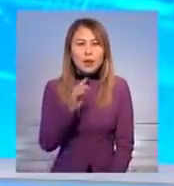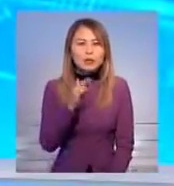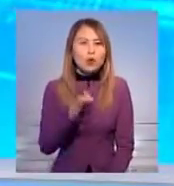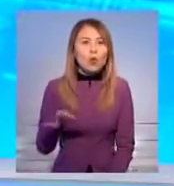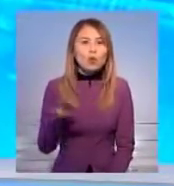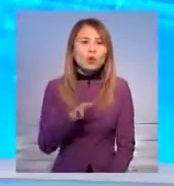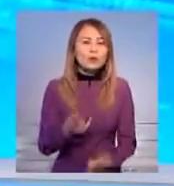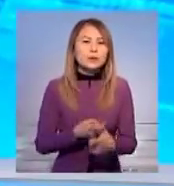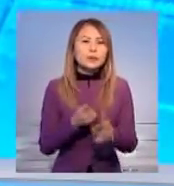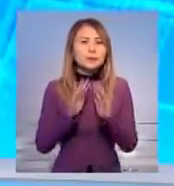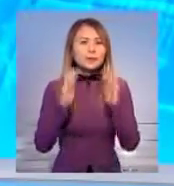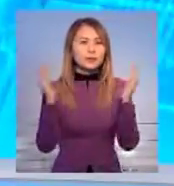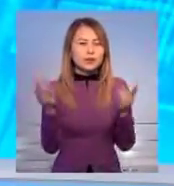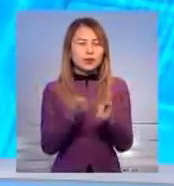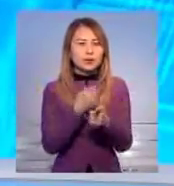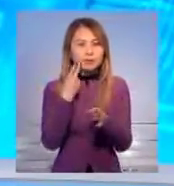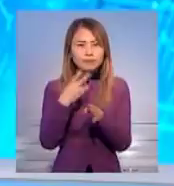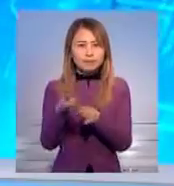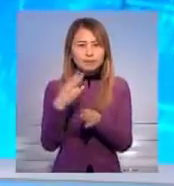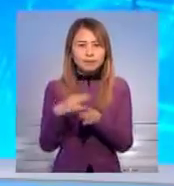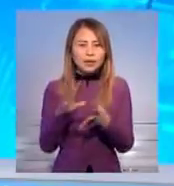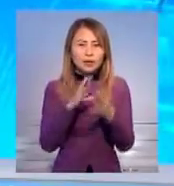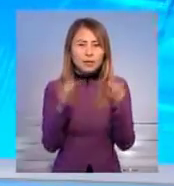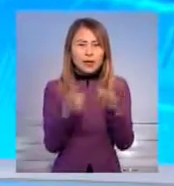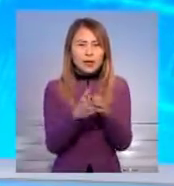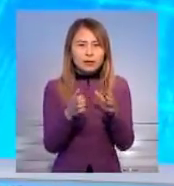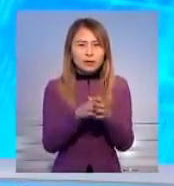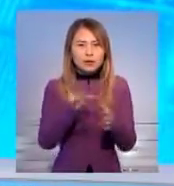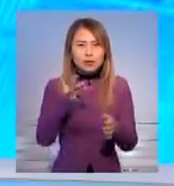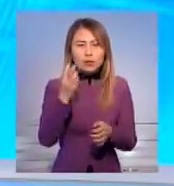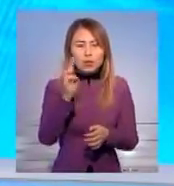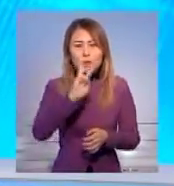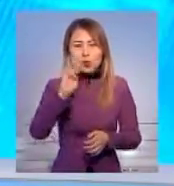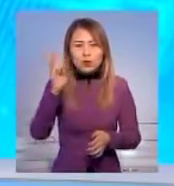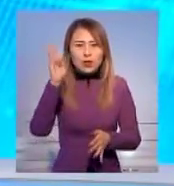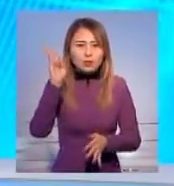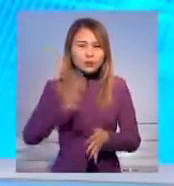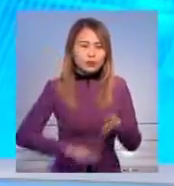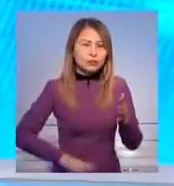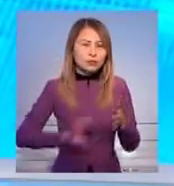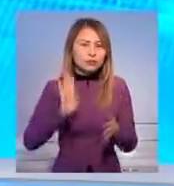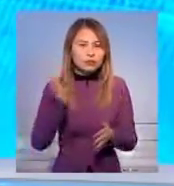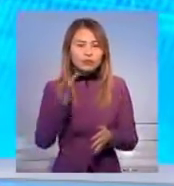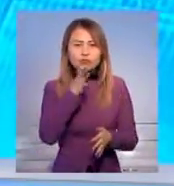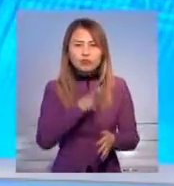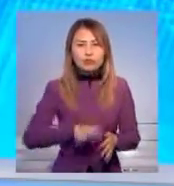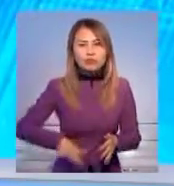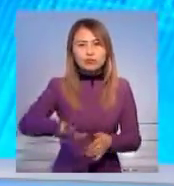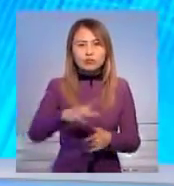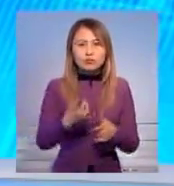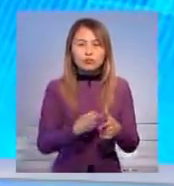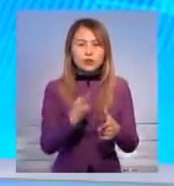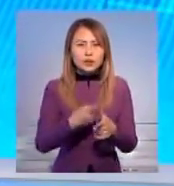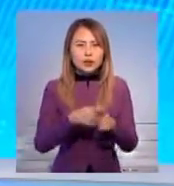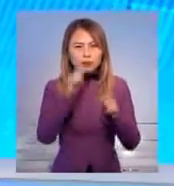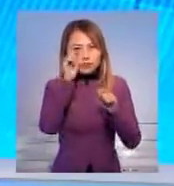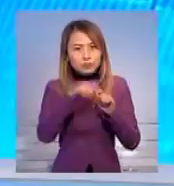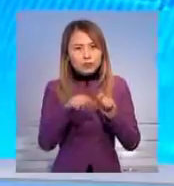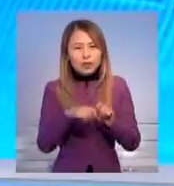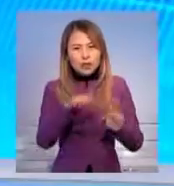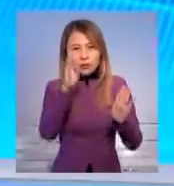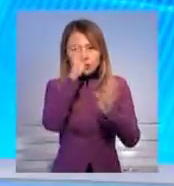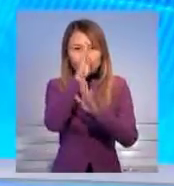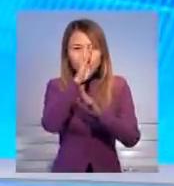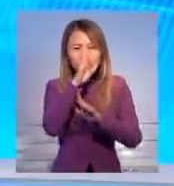Маңғыстау облысында қоршаған ортаға орасан залал келтірген компанияларға 44 миллион теңге айыппұл салынды. Өңірдегі өндіріс ошақтарын тексерген